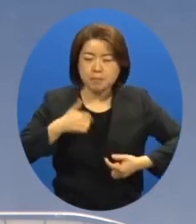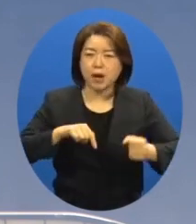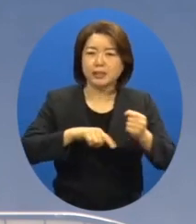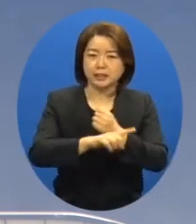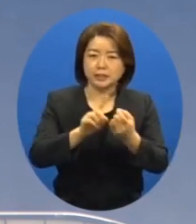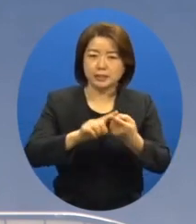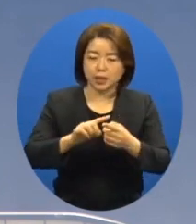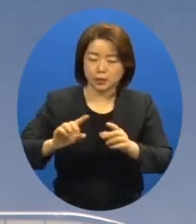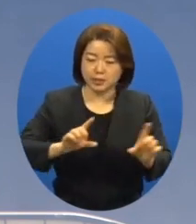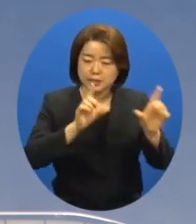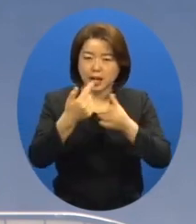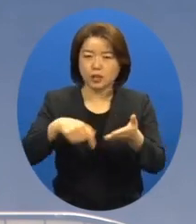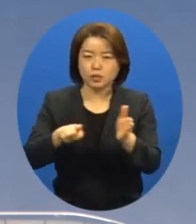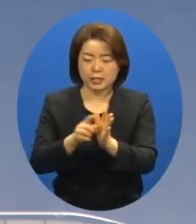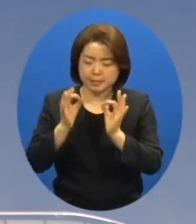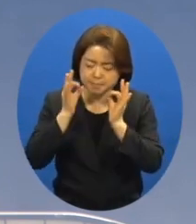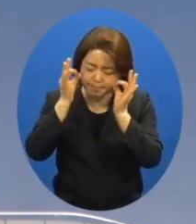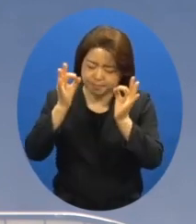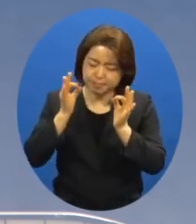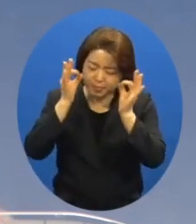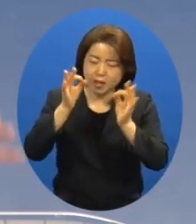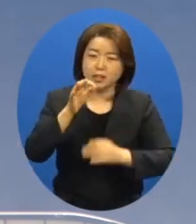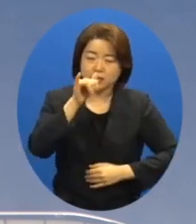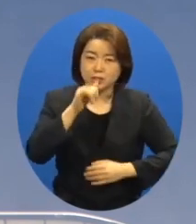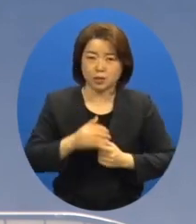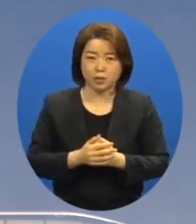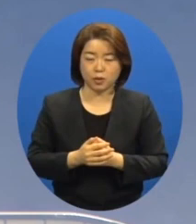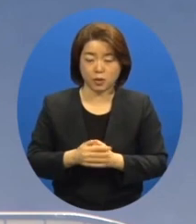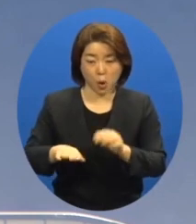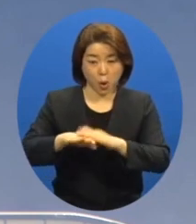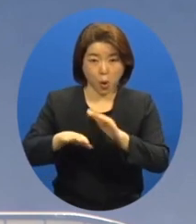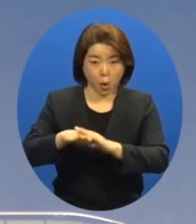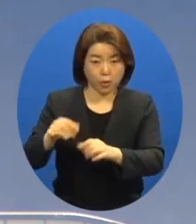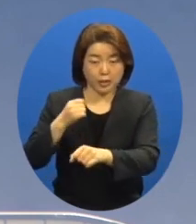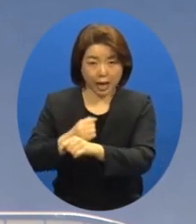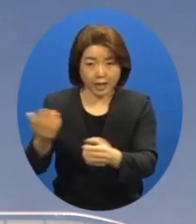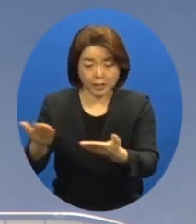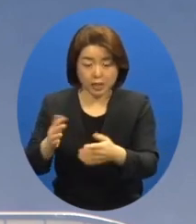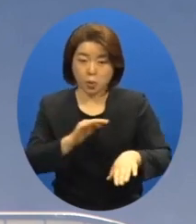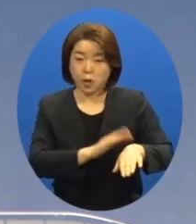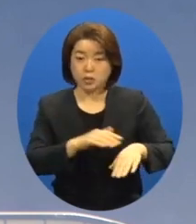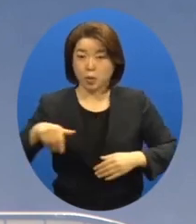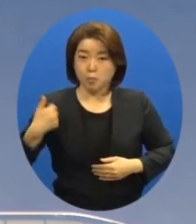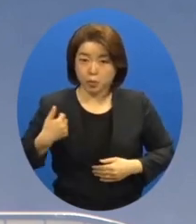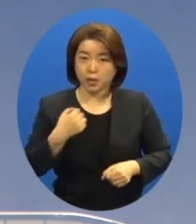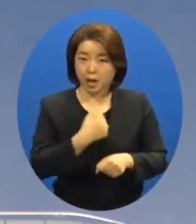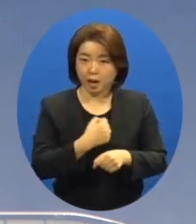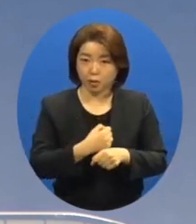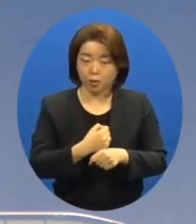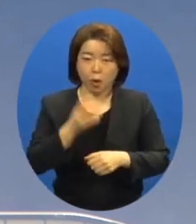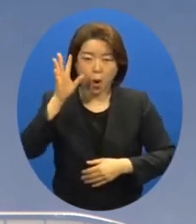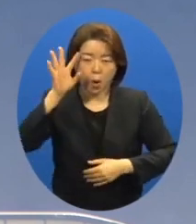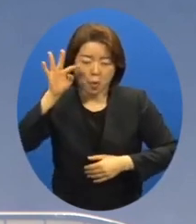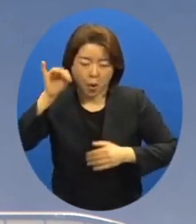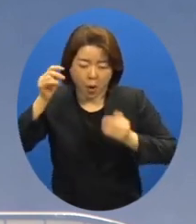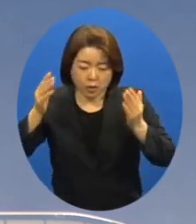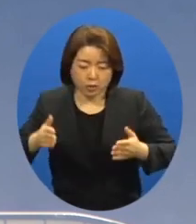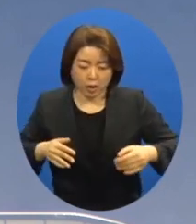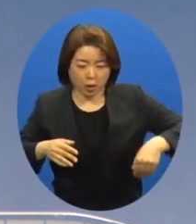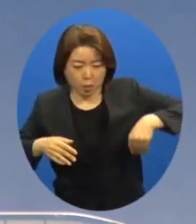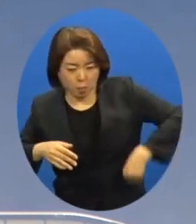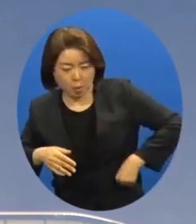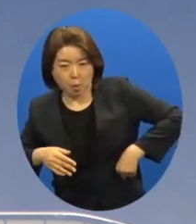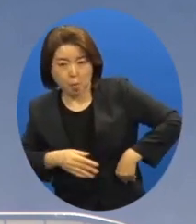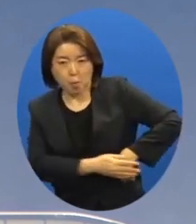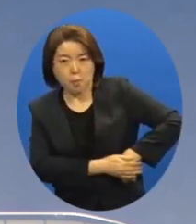살려고 그렇게 애를 썼답니다. 오른손이 하는 거 왼손이 모르게 하라고 그래서 며칠 동안 왼손을 주머니에 놓고